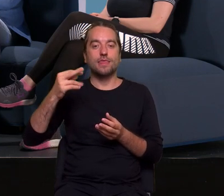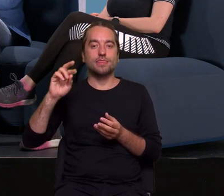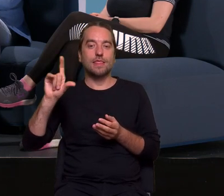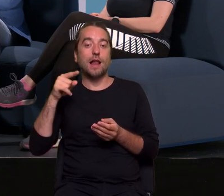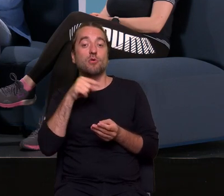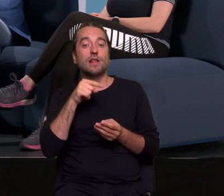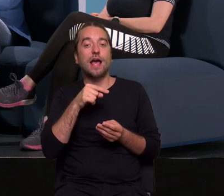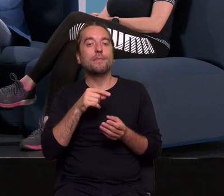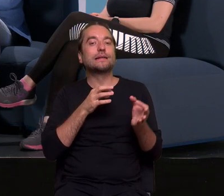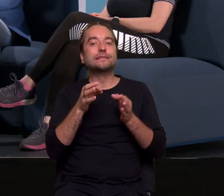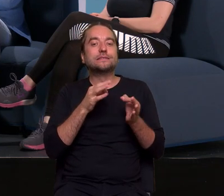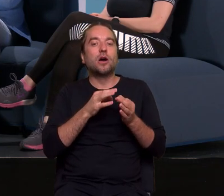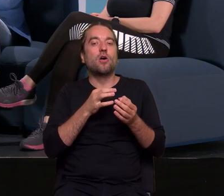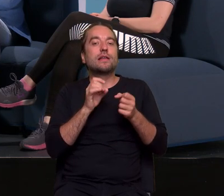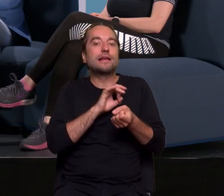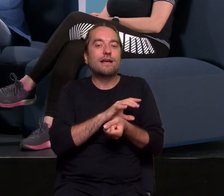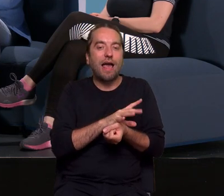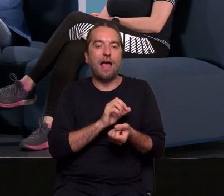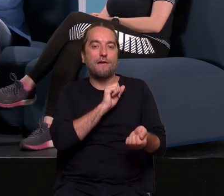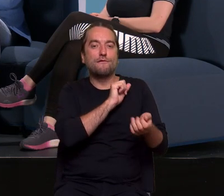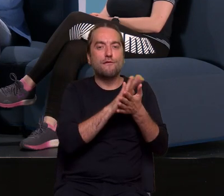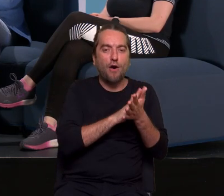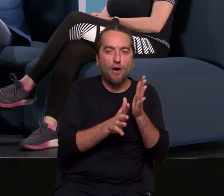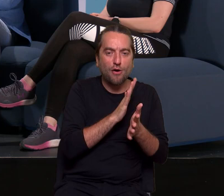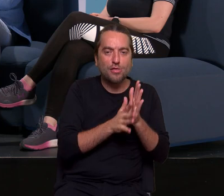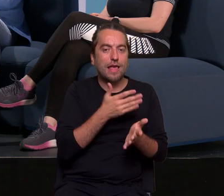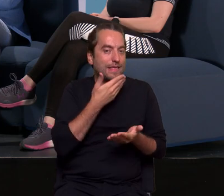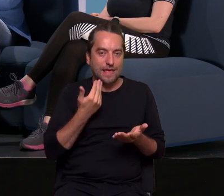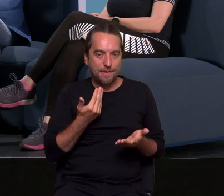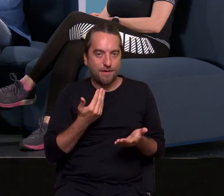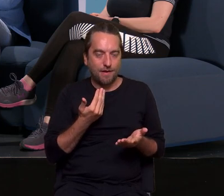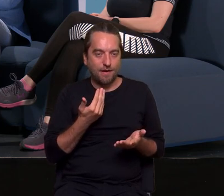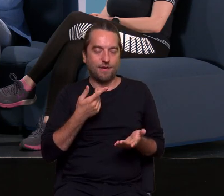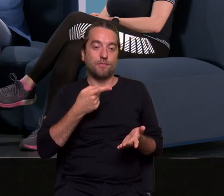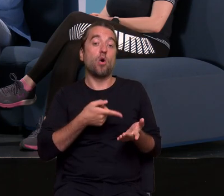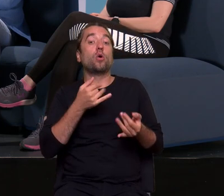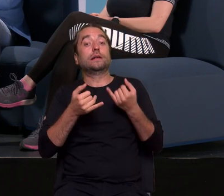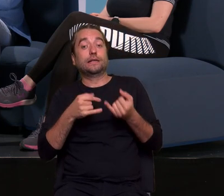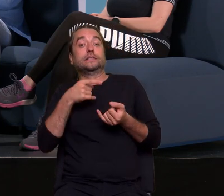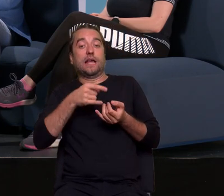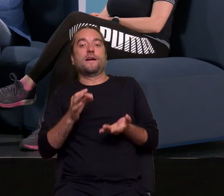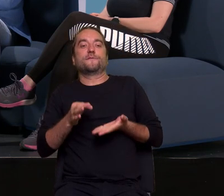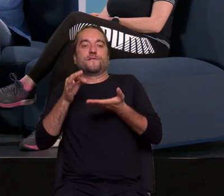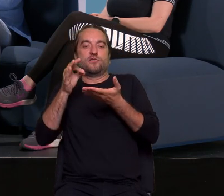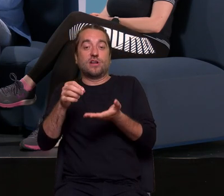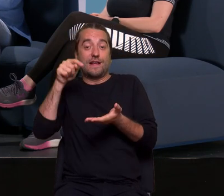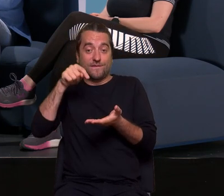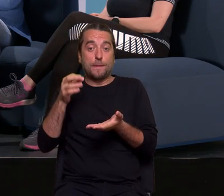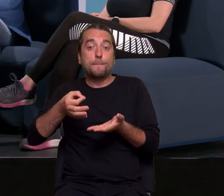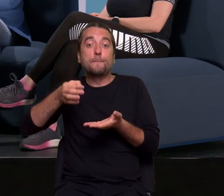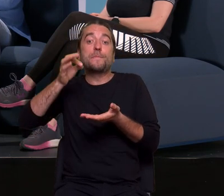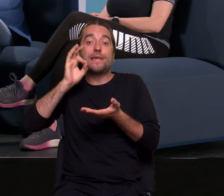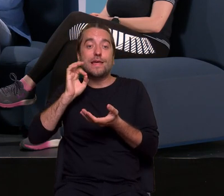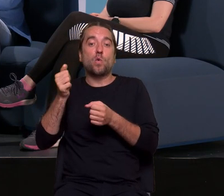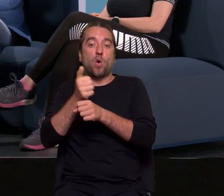stoi krwawa historia. Tak? To znaczy gdyby ta filiżanka Rosenthala była filiżanką, z której wypił kawę